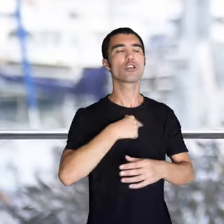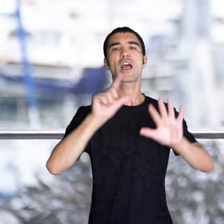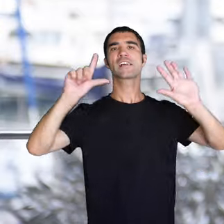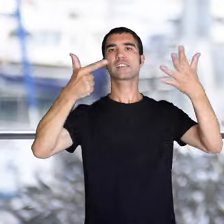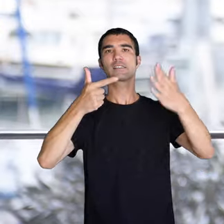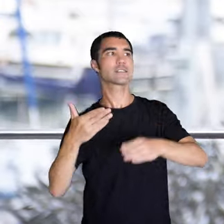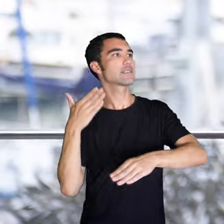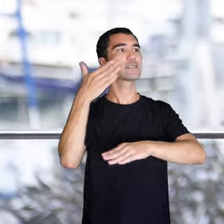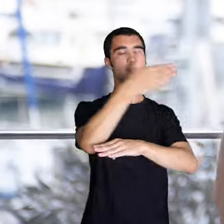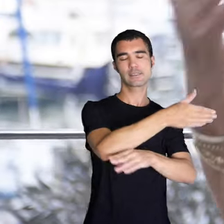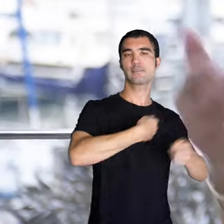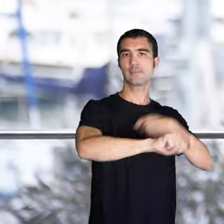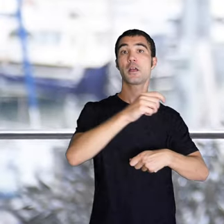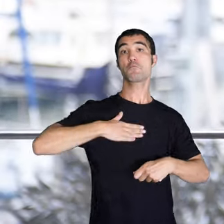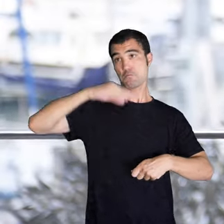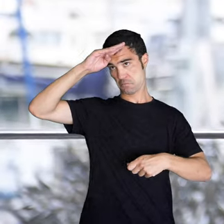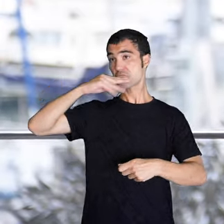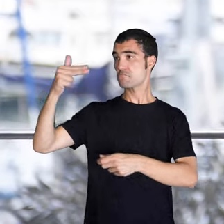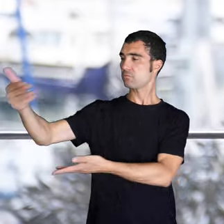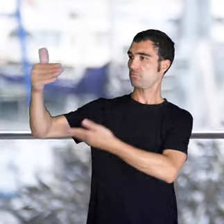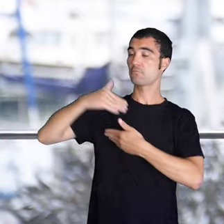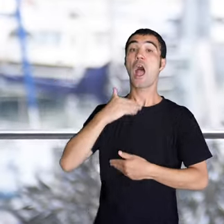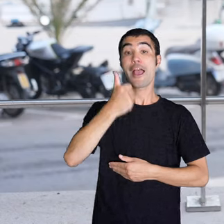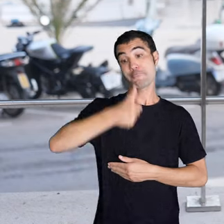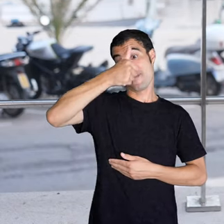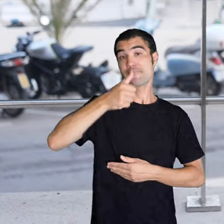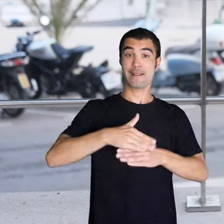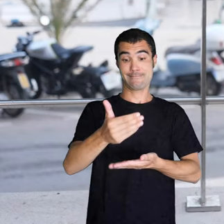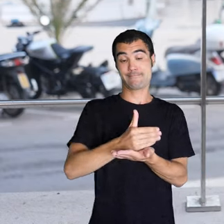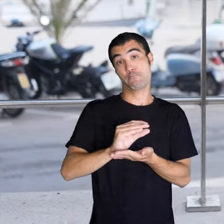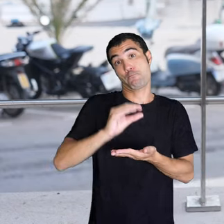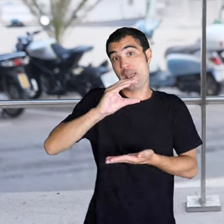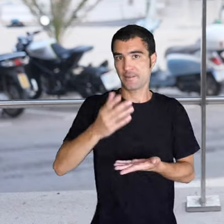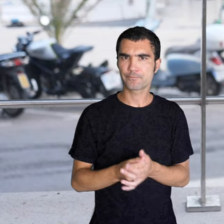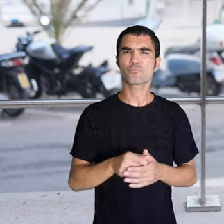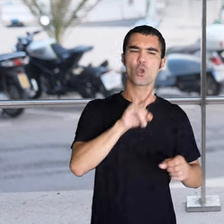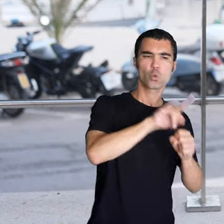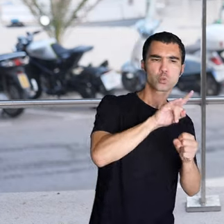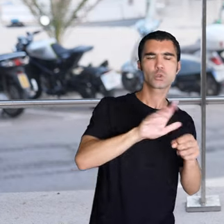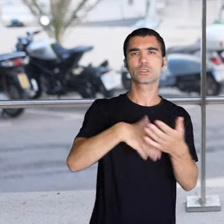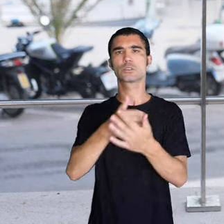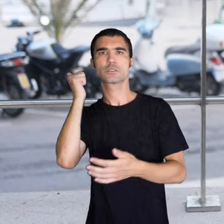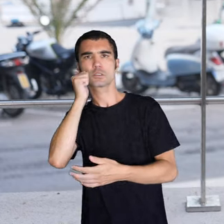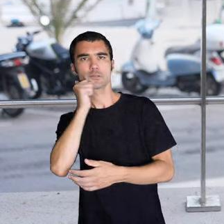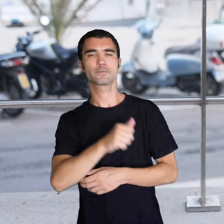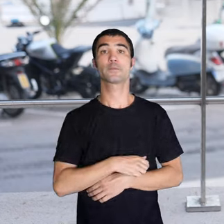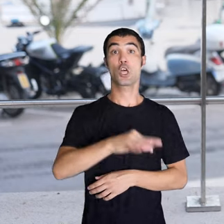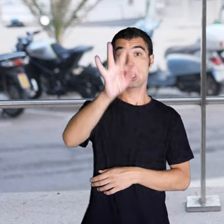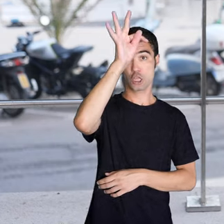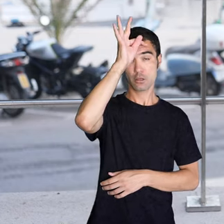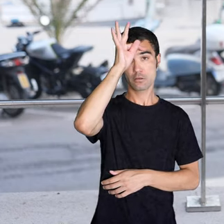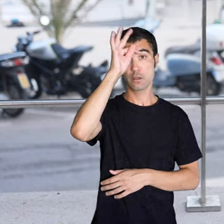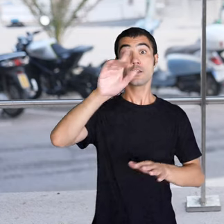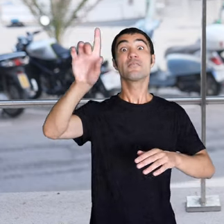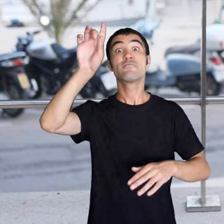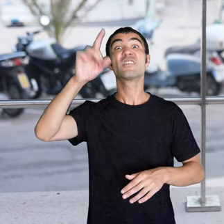i per donar-me el peix de mon pare i qualque cosa més, per poder guanyar alguna cosa més de dilluns a dissabte i el diumenges i